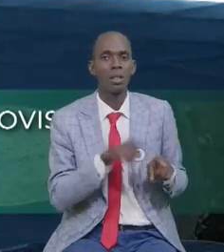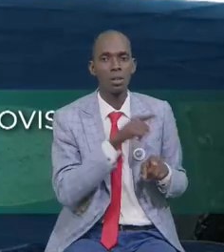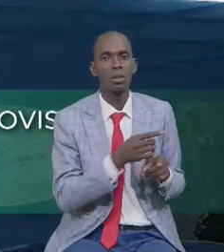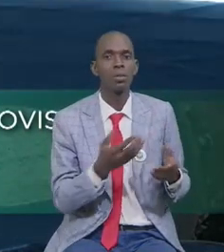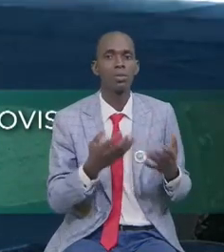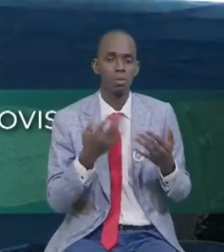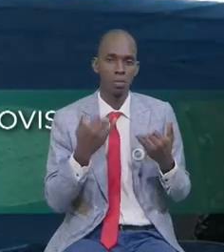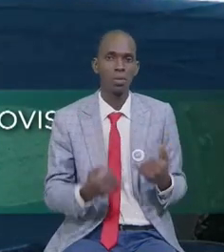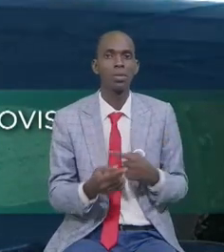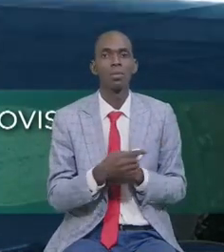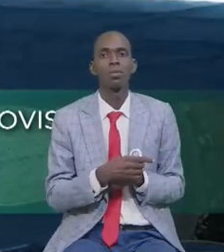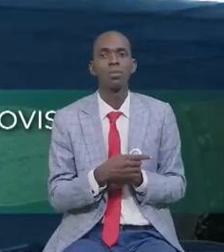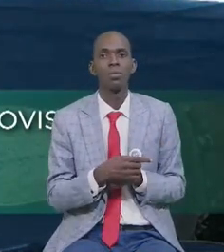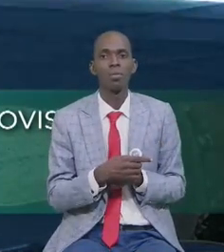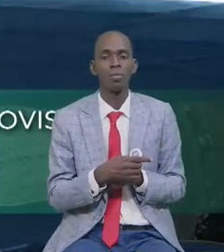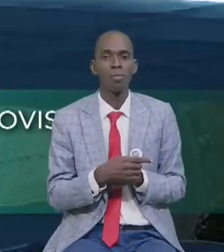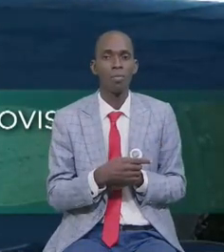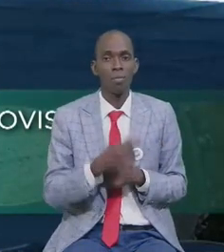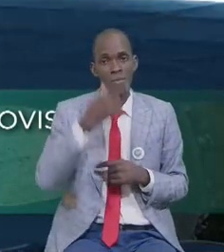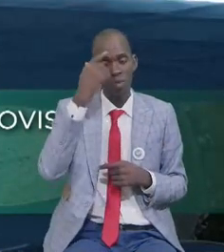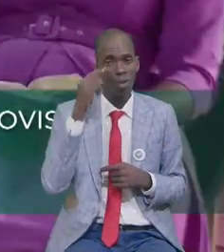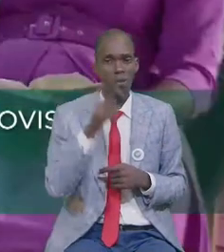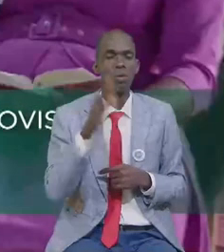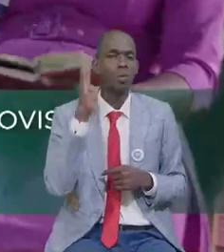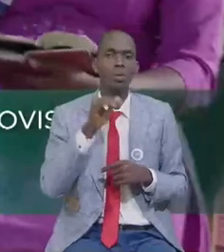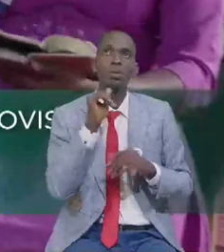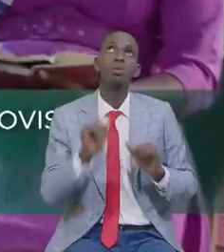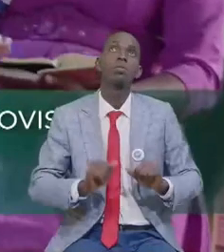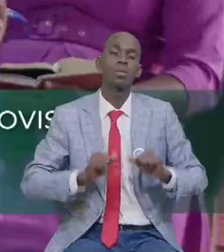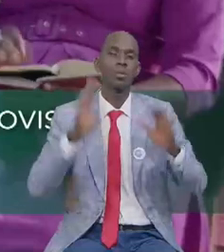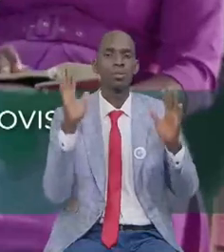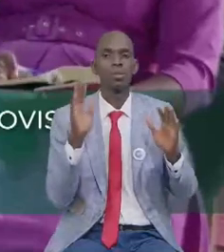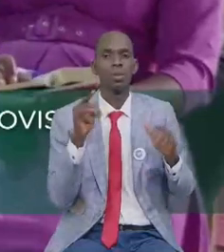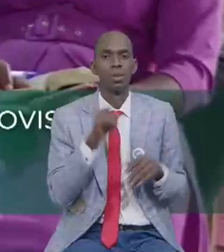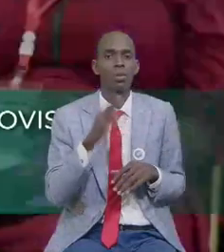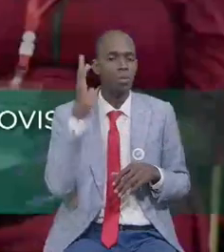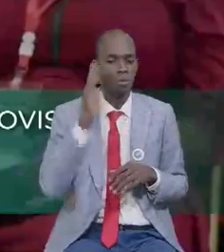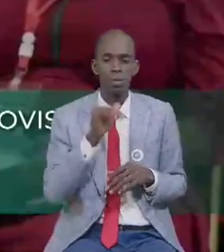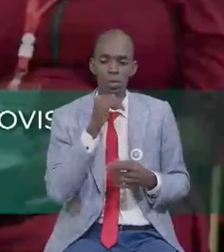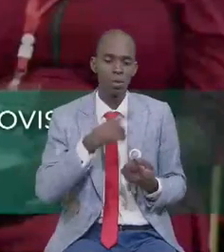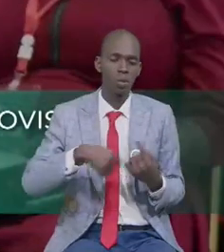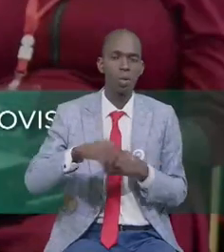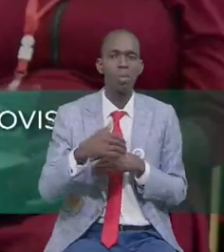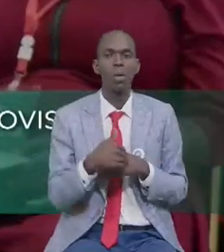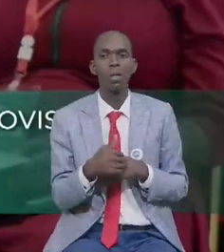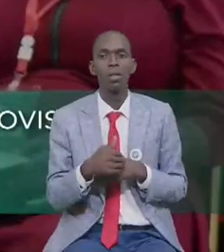Aujourd'hui, parce que tu ne vas pas abandonner, tu ne vas pas faire marche